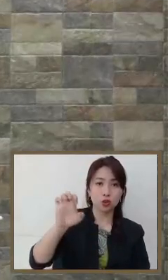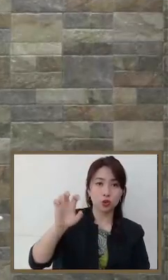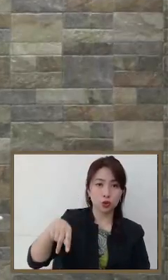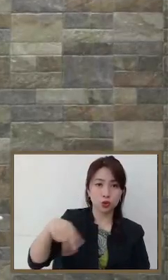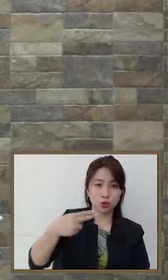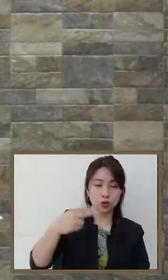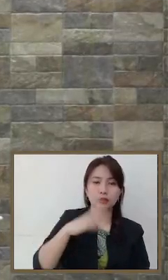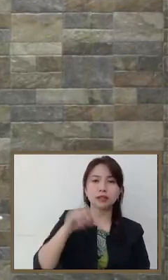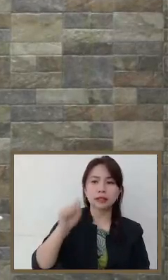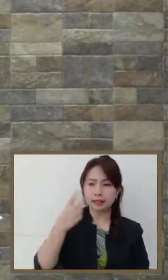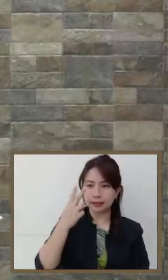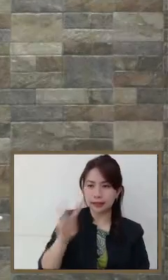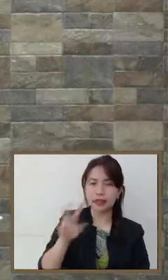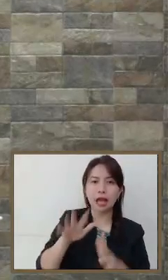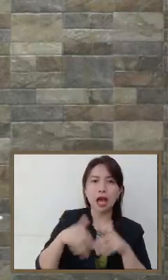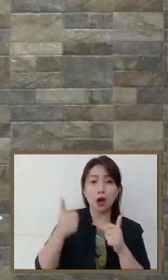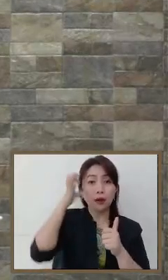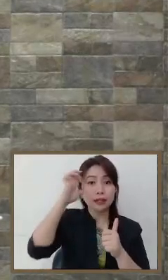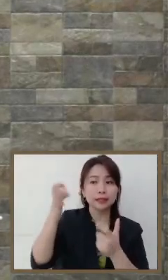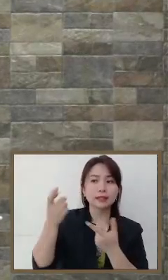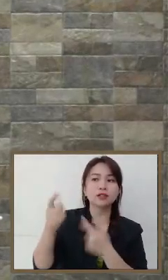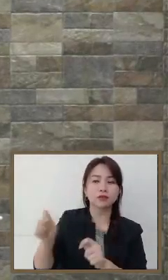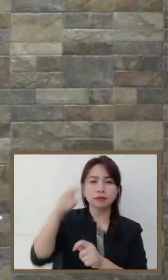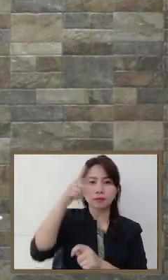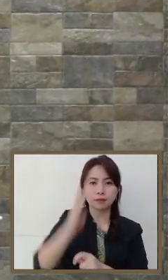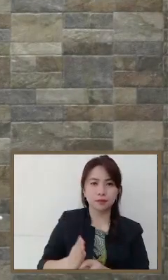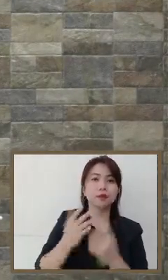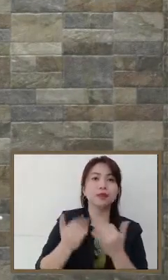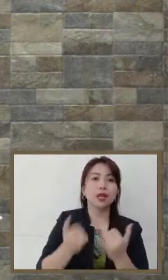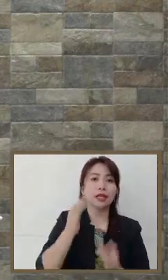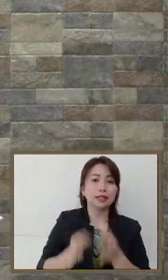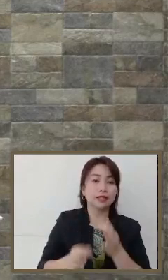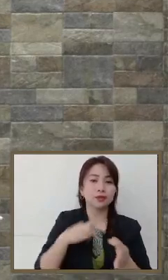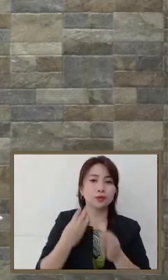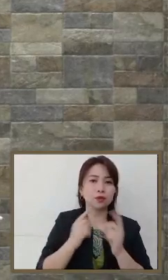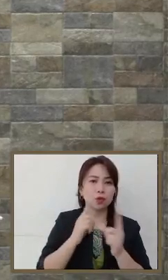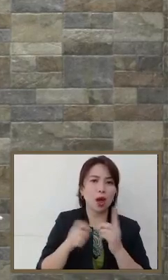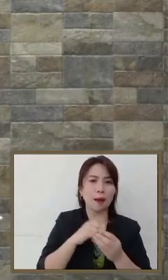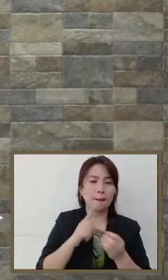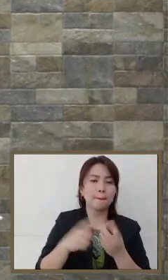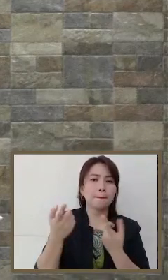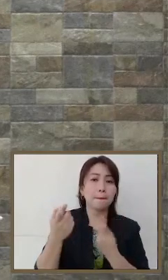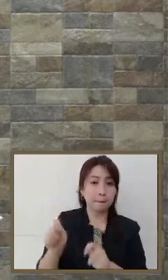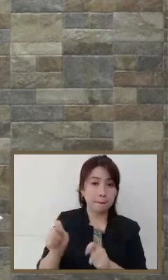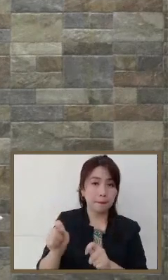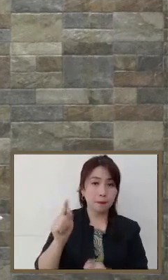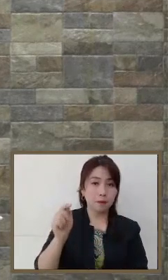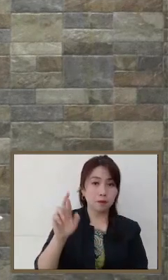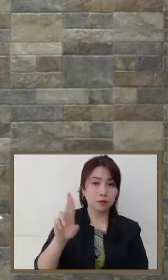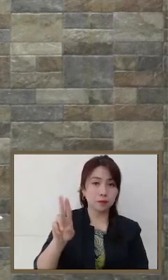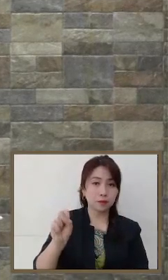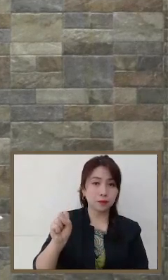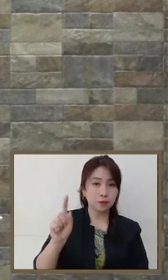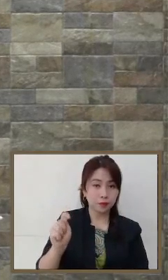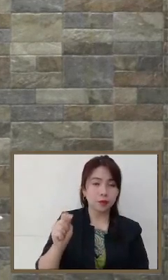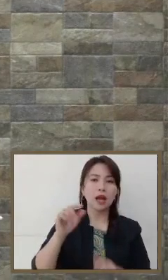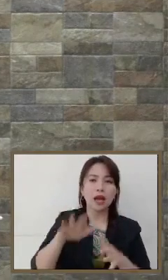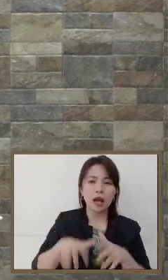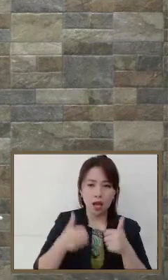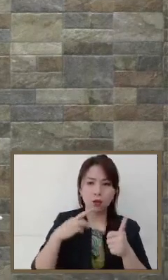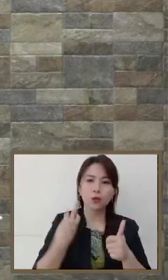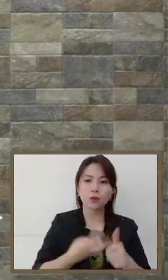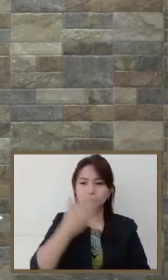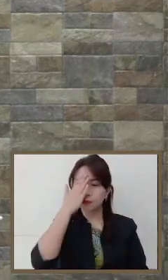nagtiwala sa Panginoon at kung pagtitiwala ang pag-uusapan mga kapatid ang ating pagkakilala sa isang tao